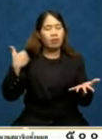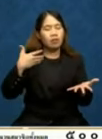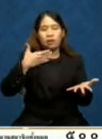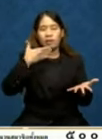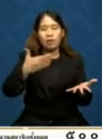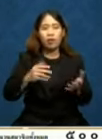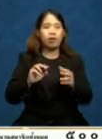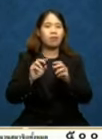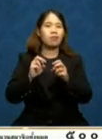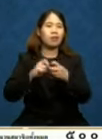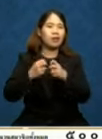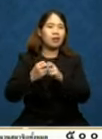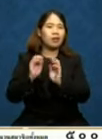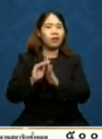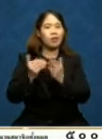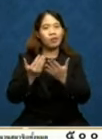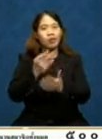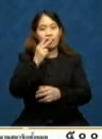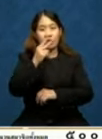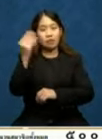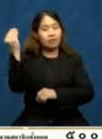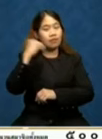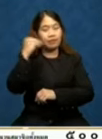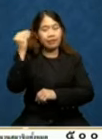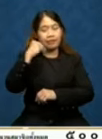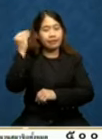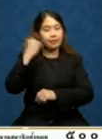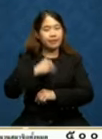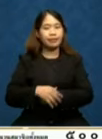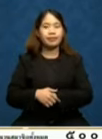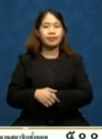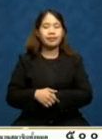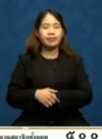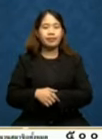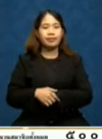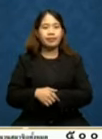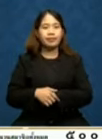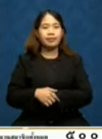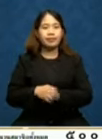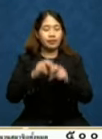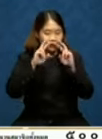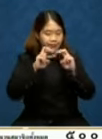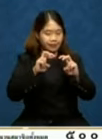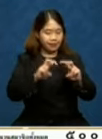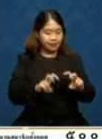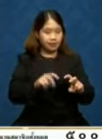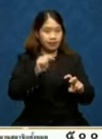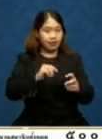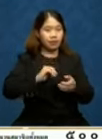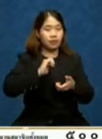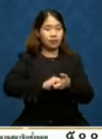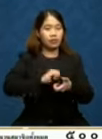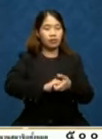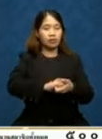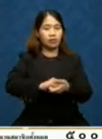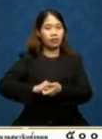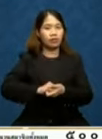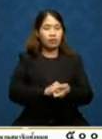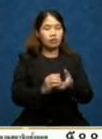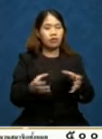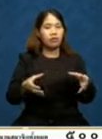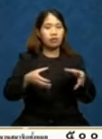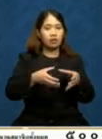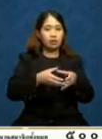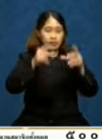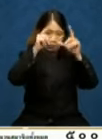ก็ยังคงมีให้พวกเราเห็นได้อยู่เสมอๆครับจากงานวิจัยครับความร่วมมือของคณะ